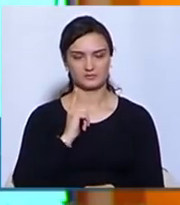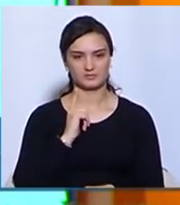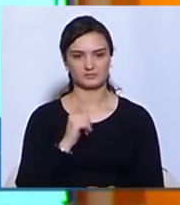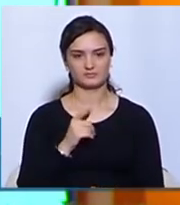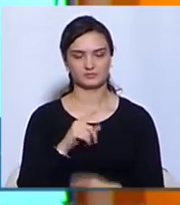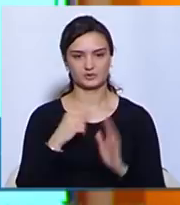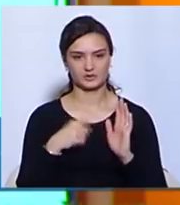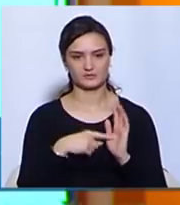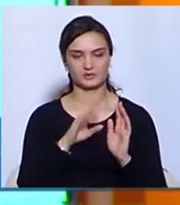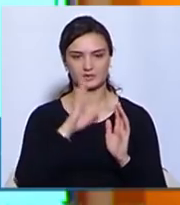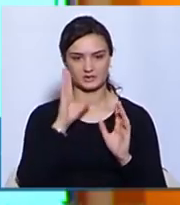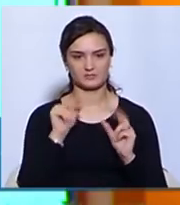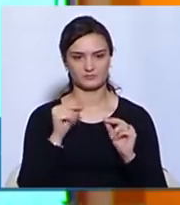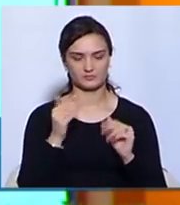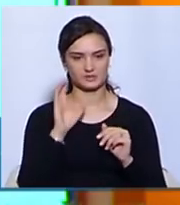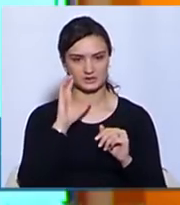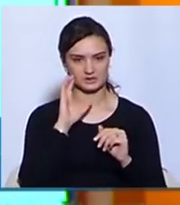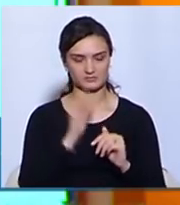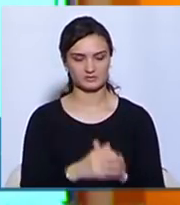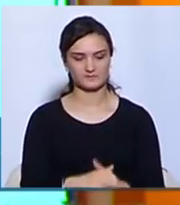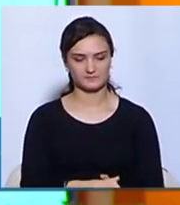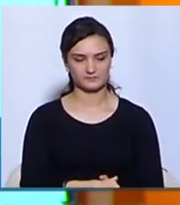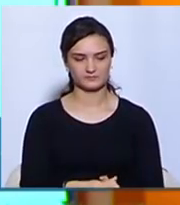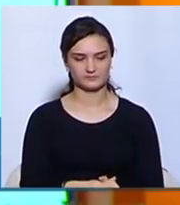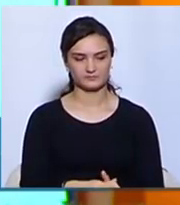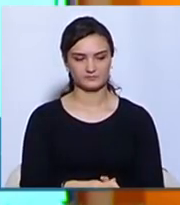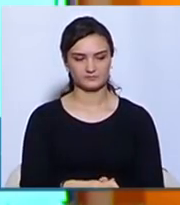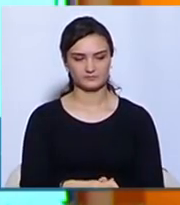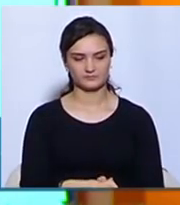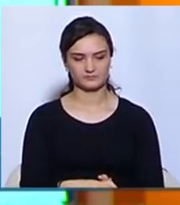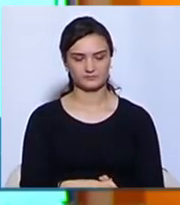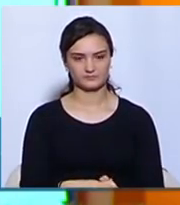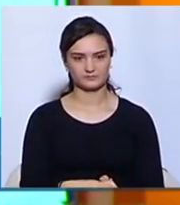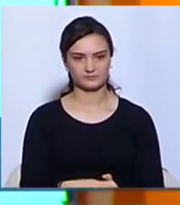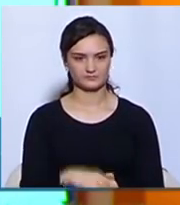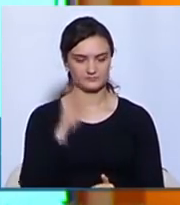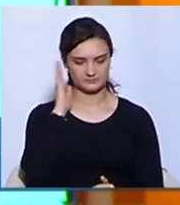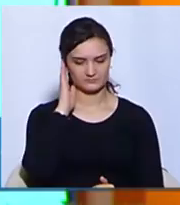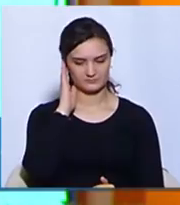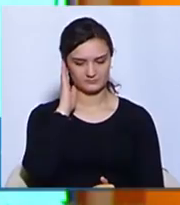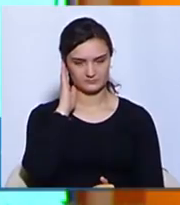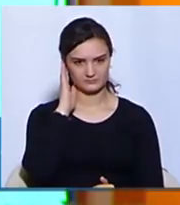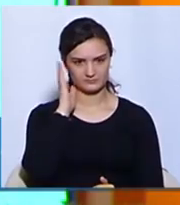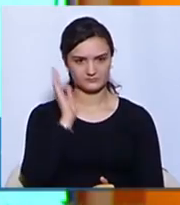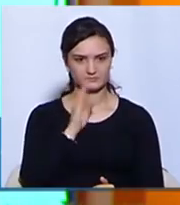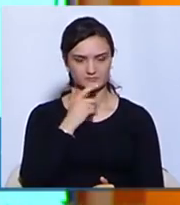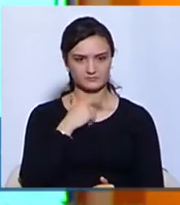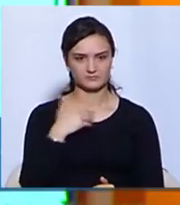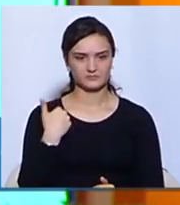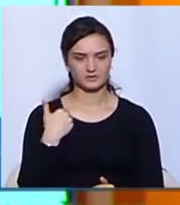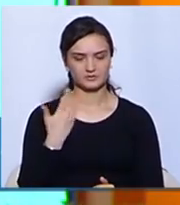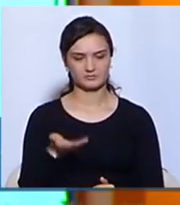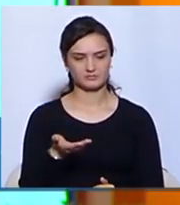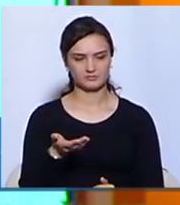დაგისაც შეკითხვა. დილამშვიდობისა, გისმენთ? დილამშვიდობის. ქალბატონო მარი, მოგესალმებით თქვენს და თქვენს საპატრიციო